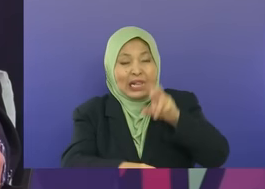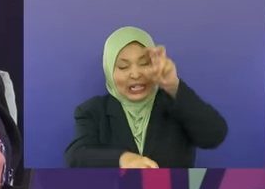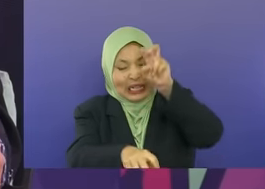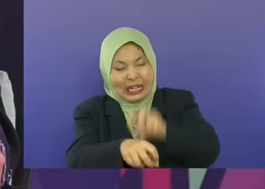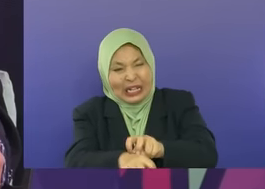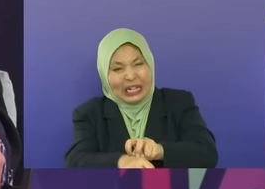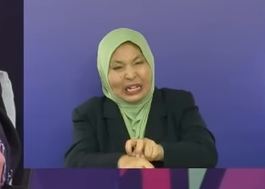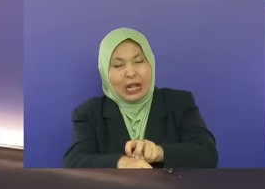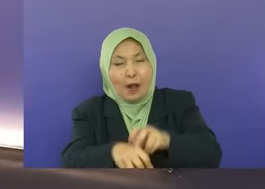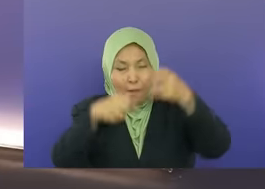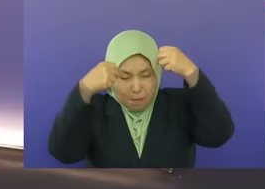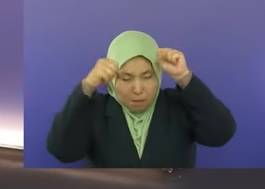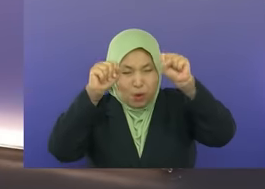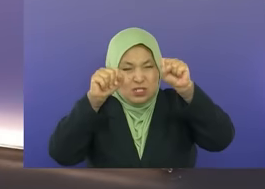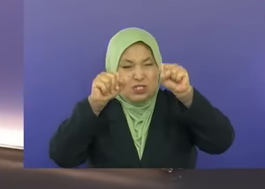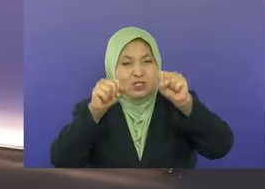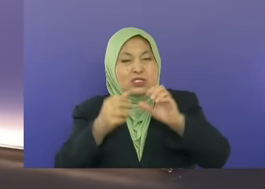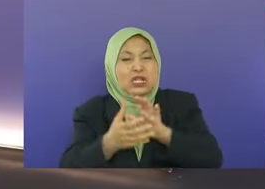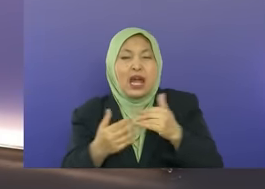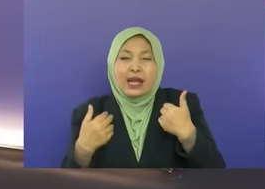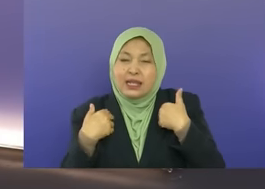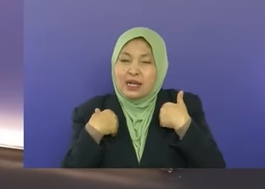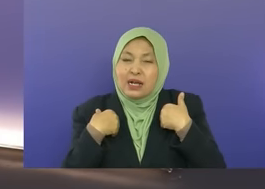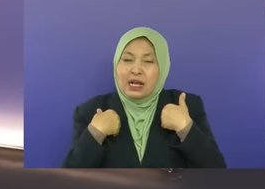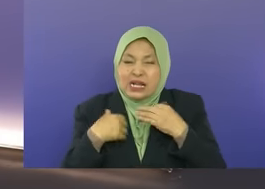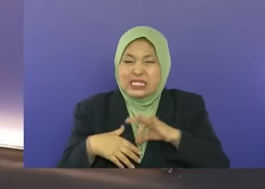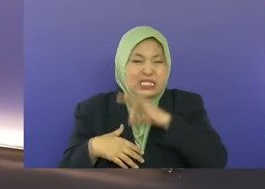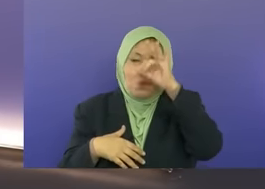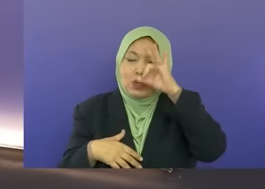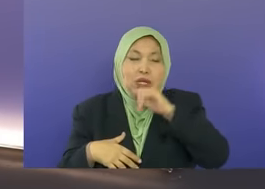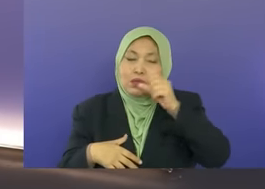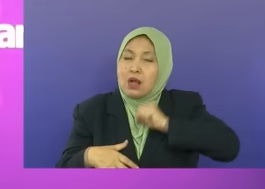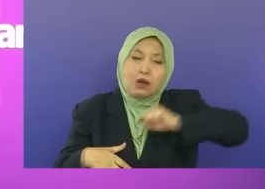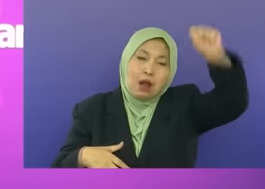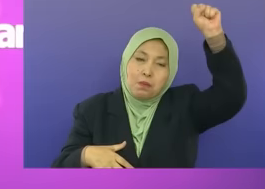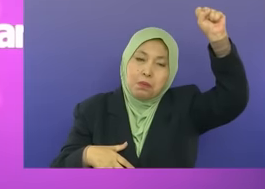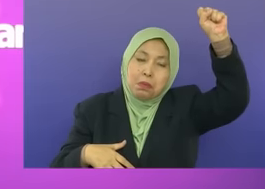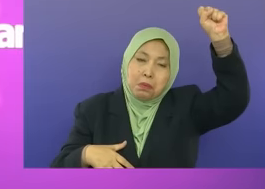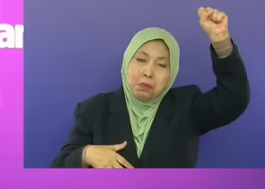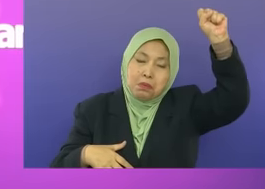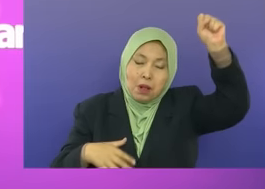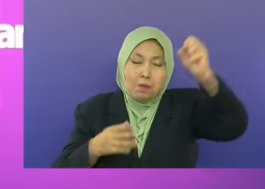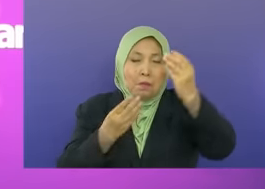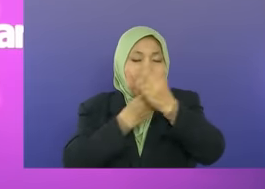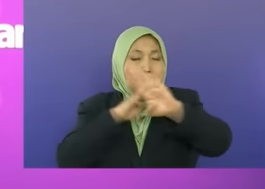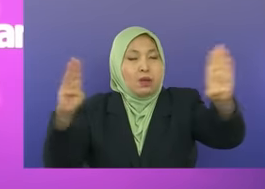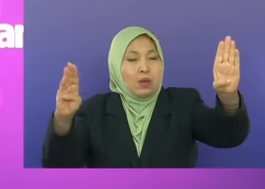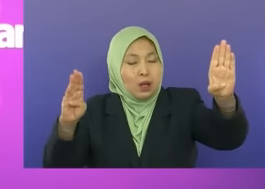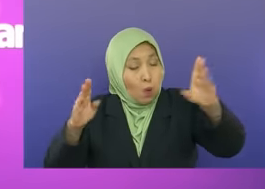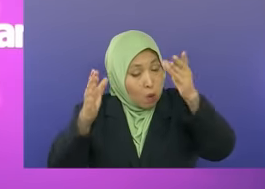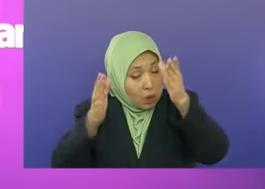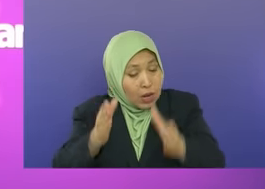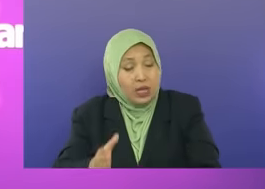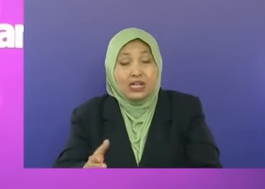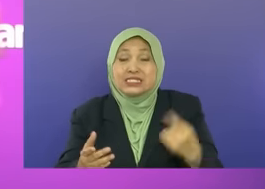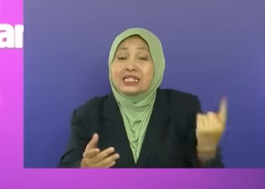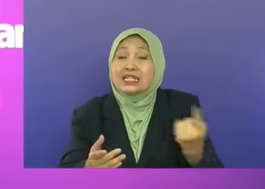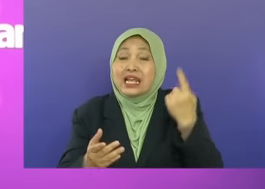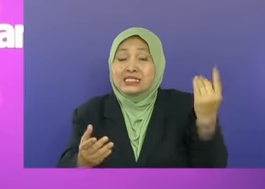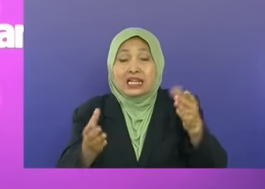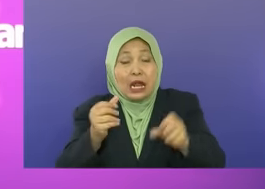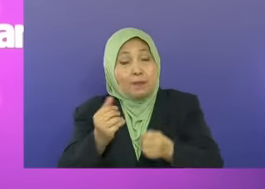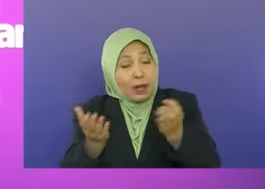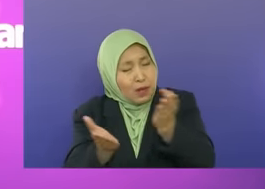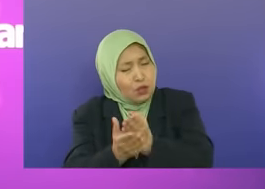kaki bos dia ya dia ada jiwanya tidak Merdeka tetapi orang yang mendapat Hidayah kalau dia kena